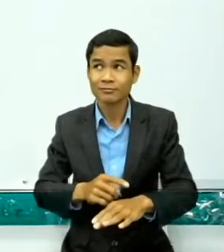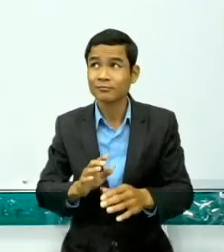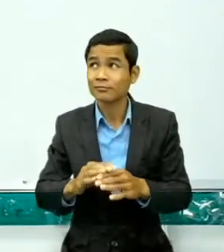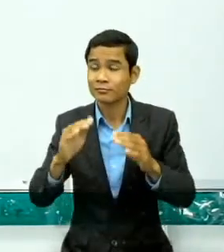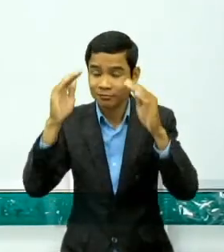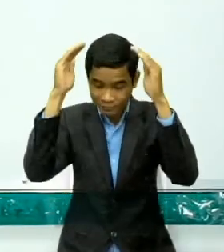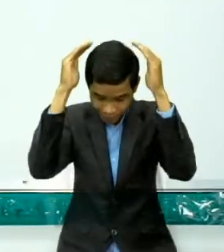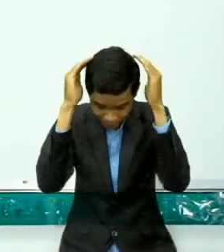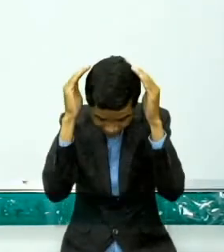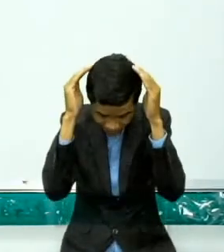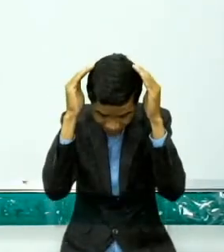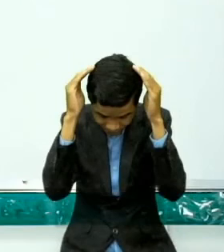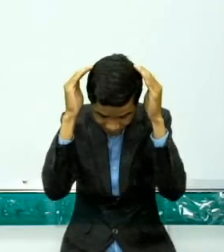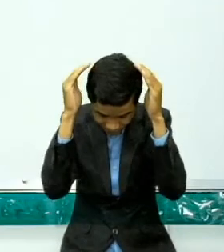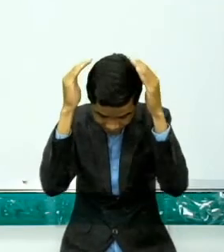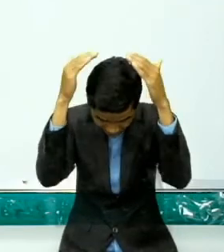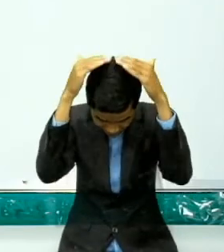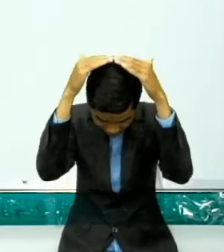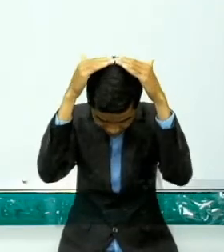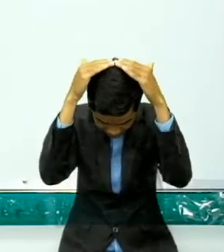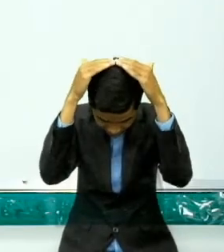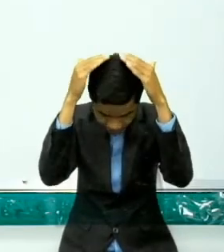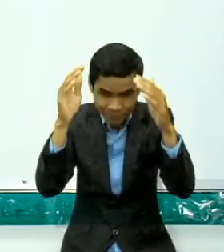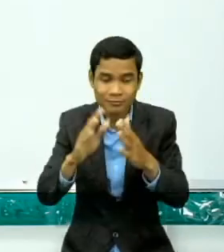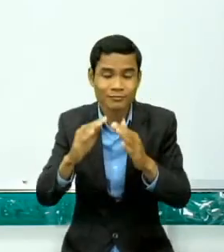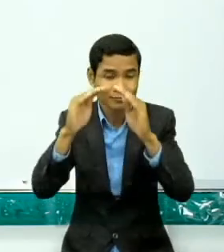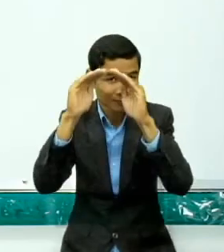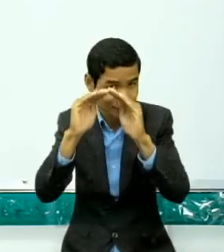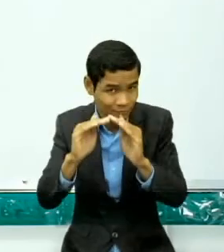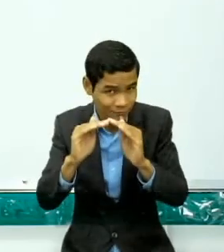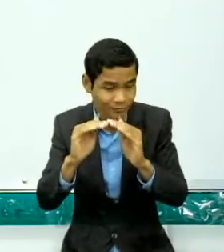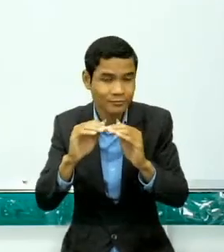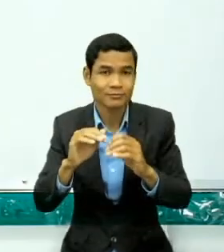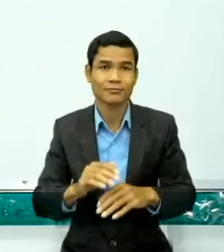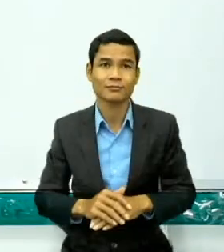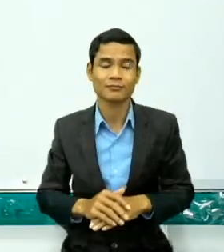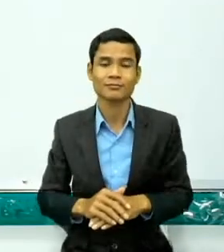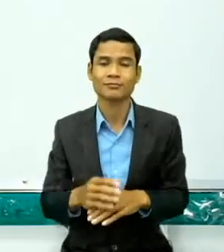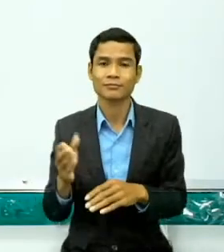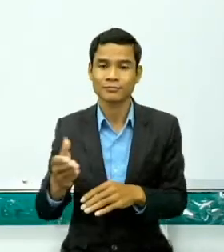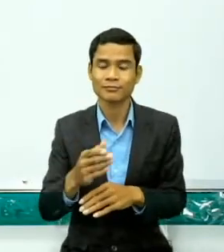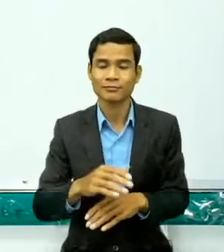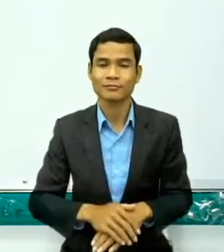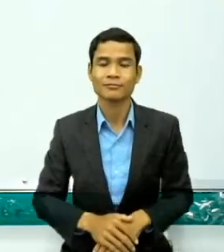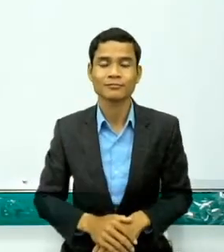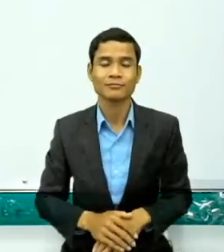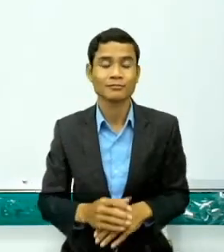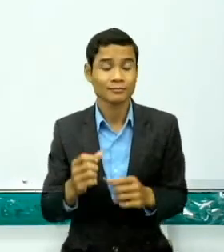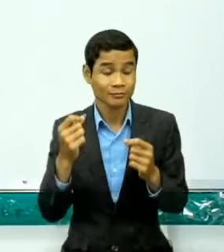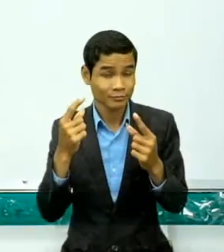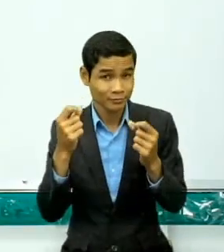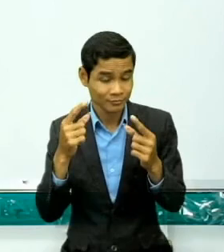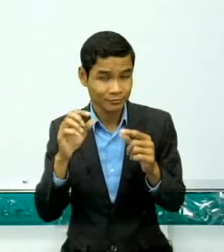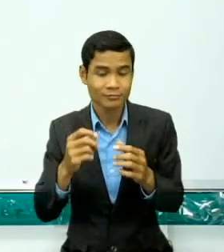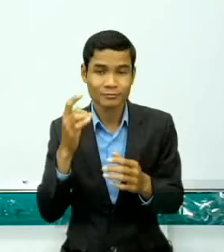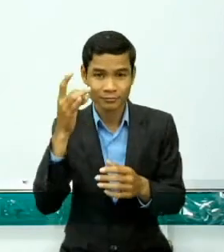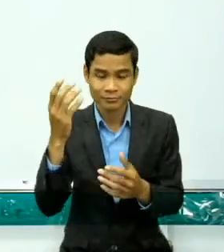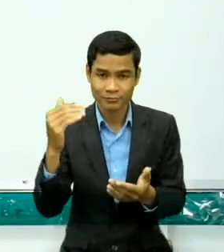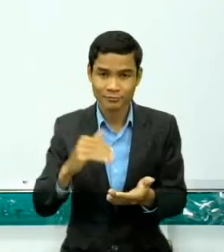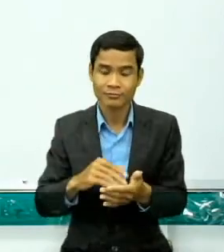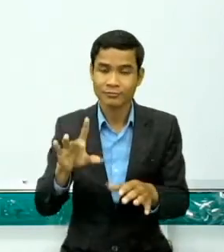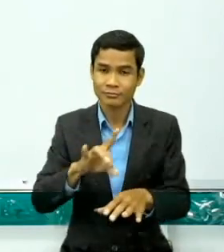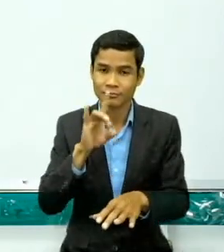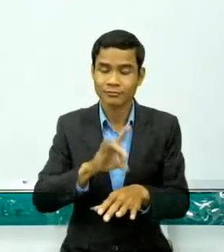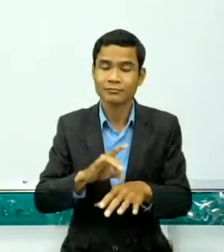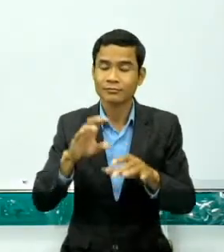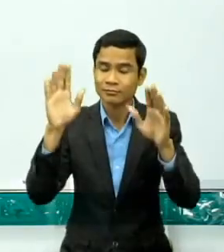ហើយបន្ទន់ជង្គង់ណាដៃកូនដាក់នៅលើក្បាលហើយបន្ទន់ជង្គង់ចាកូនស្ដាប់អ្នកគ្រូបញ្ជាក់ម្ដងទៀតពេលដែល